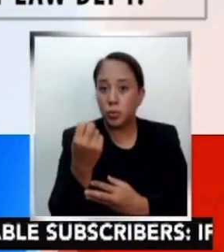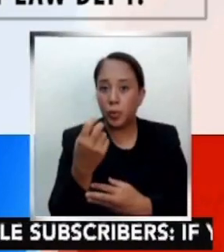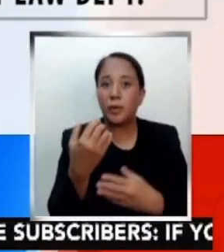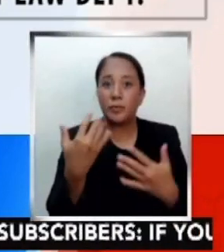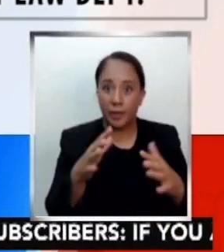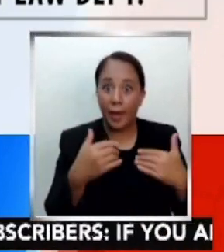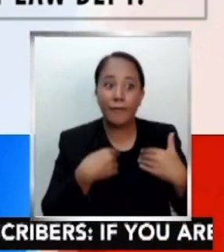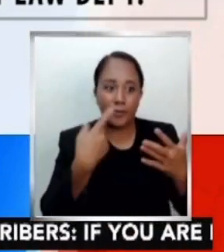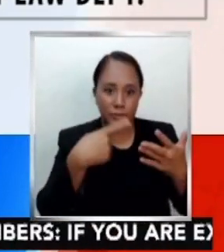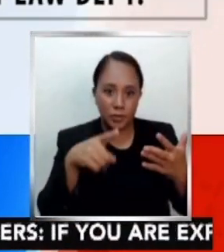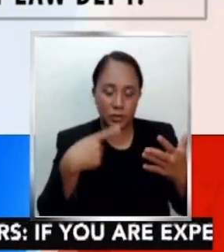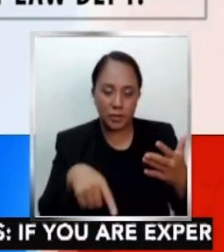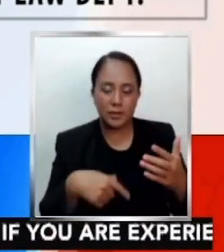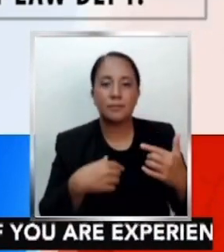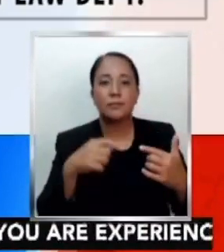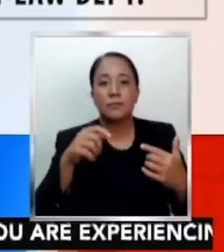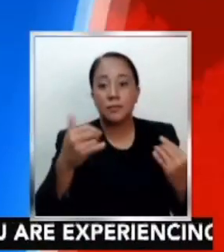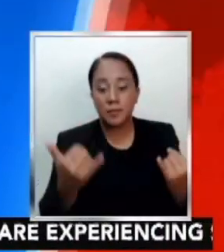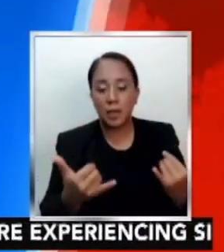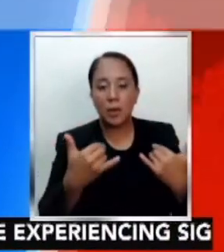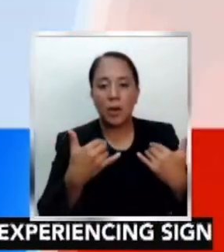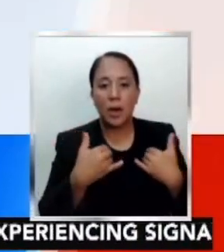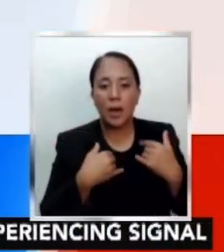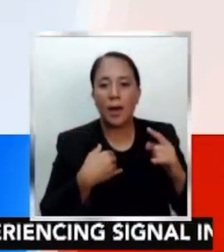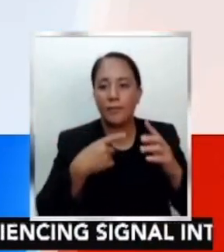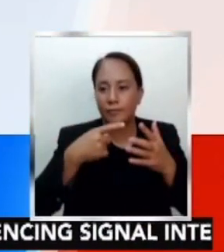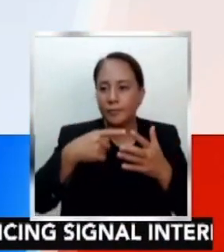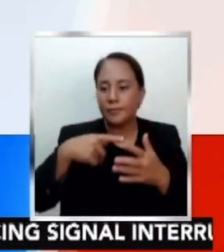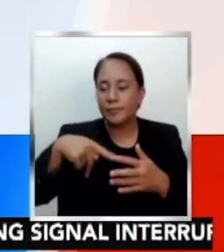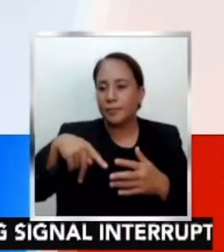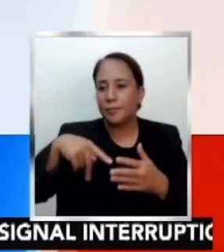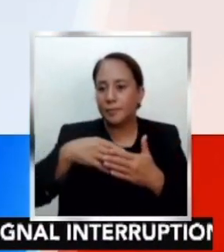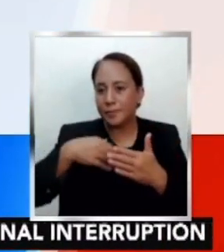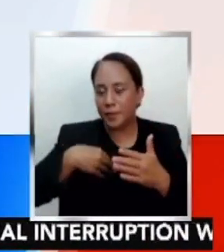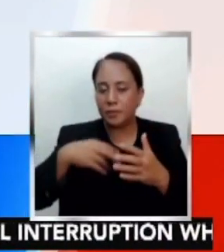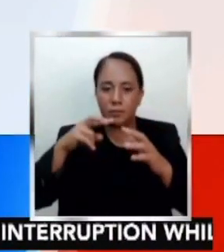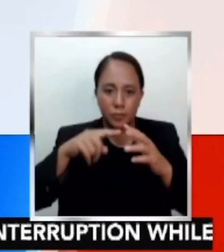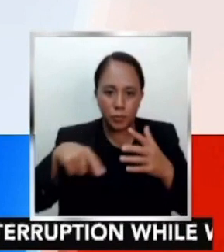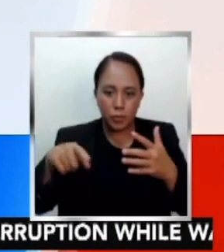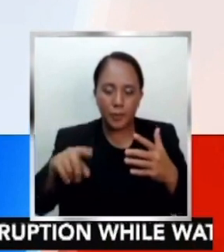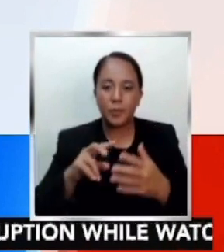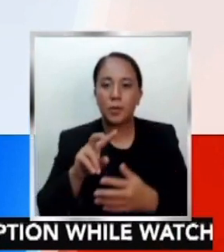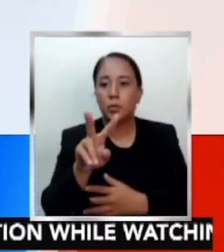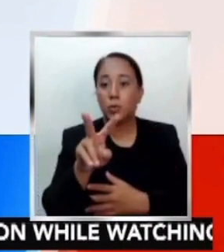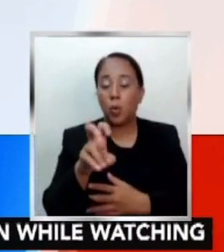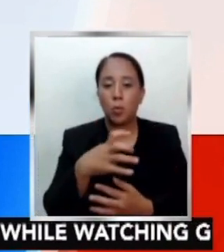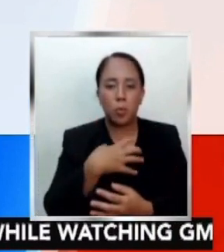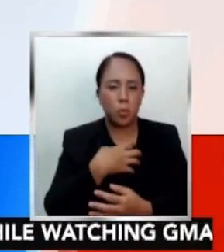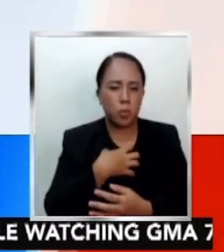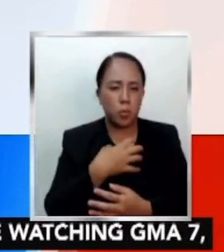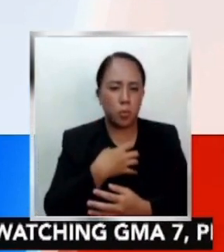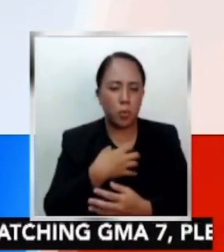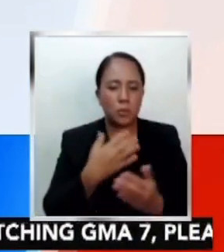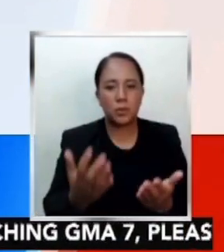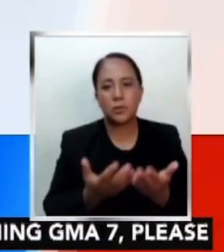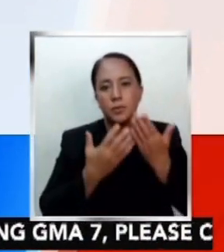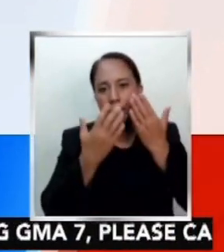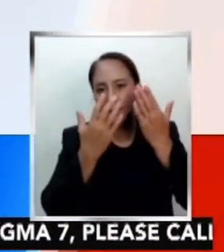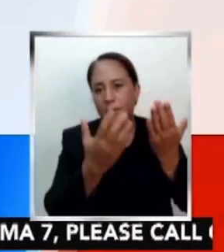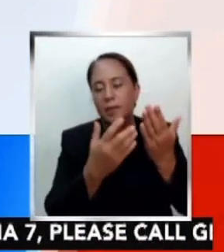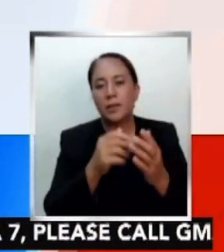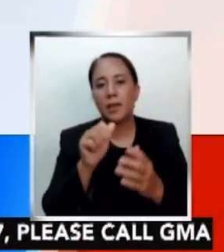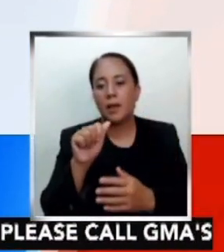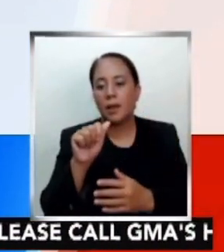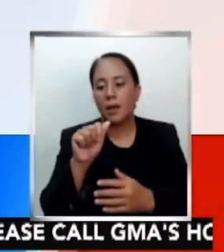at sasailalim sa preliminary investigation. Mahigit 200 nagreklamo ang pinagsusumite naman ng affidavit,